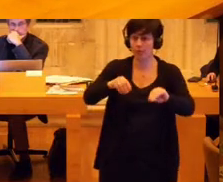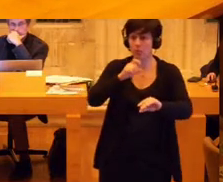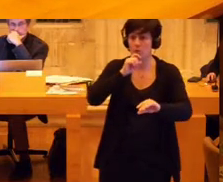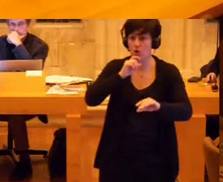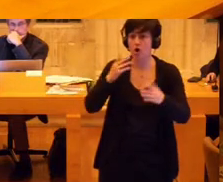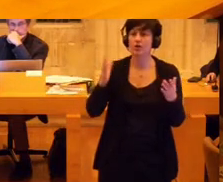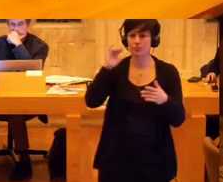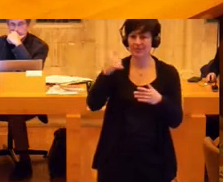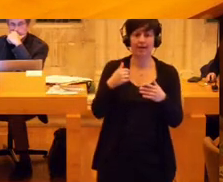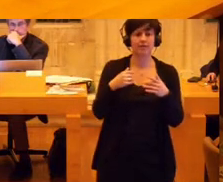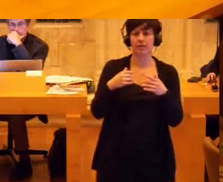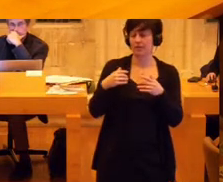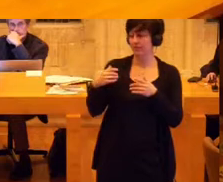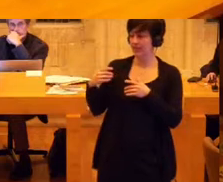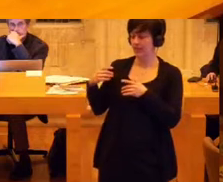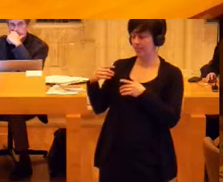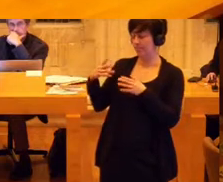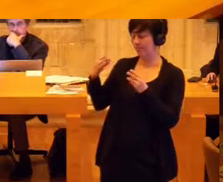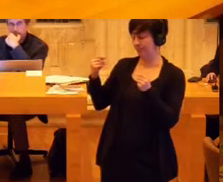s'installer entre